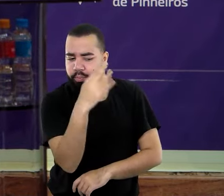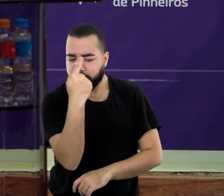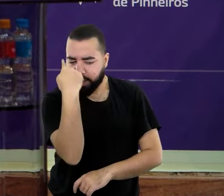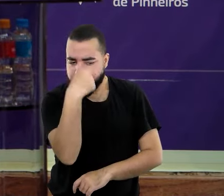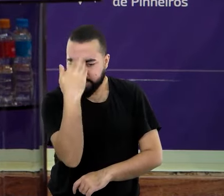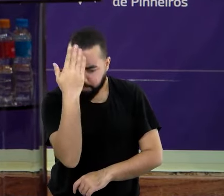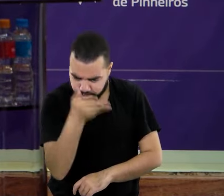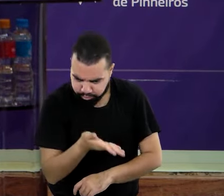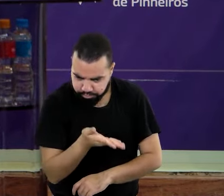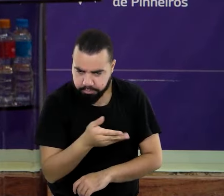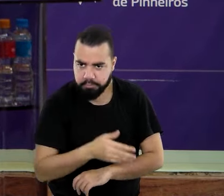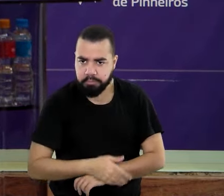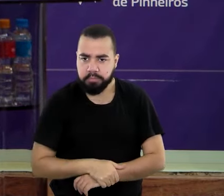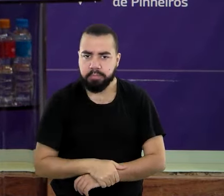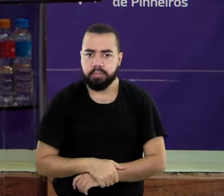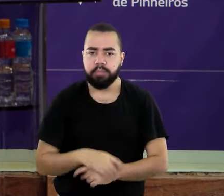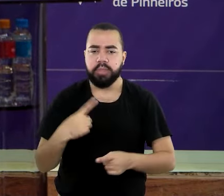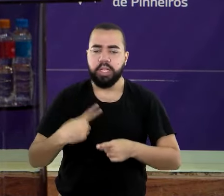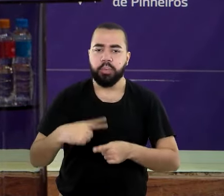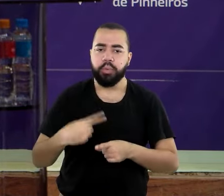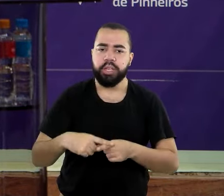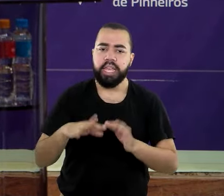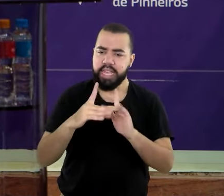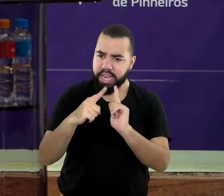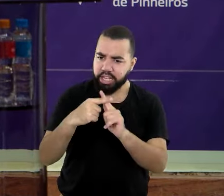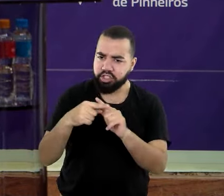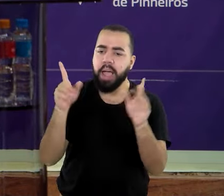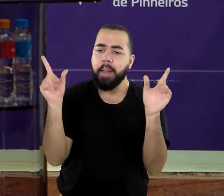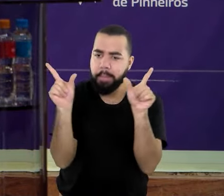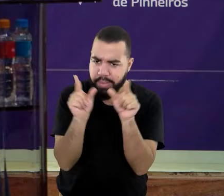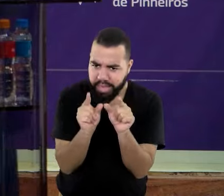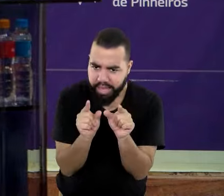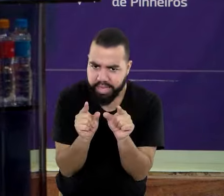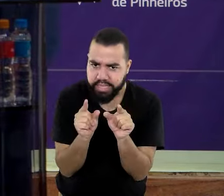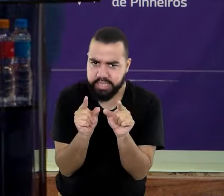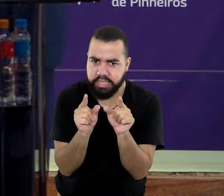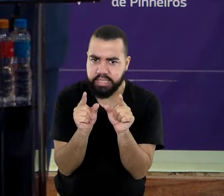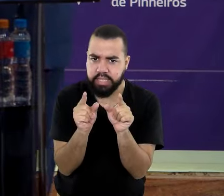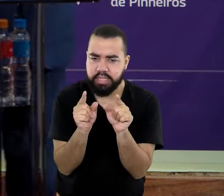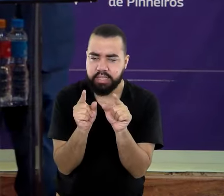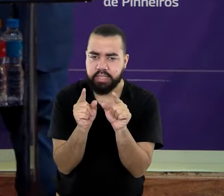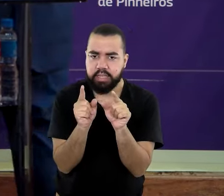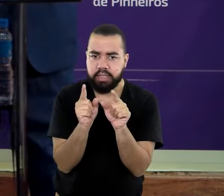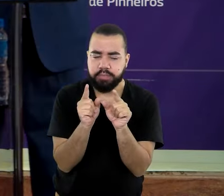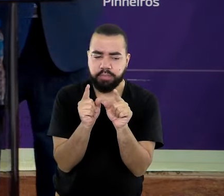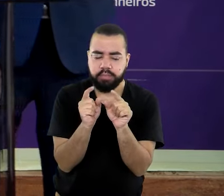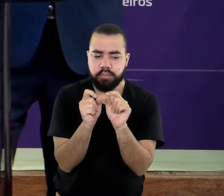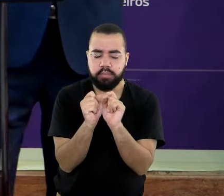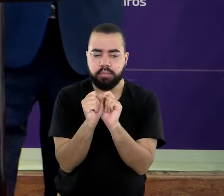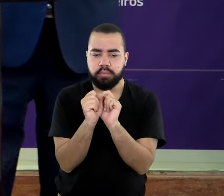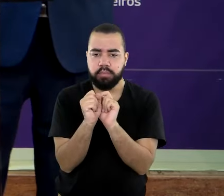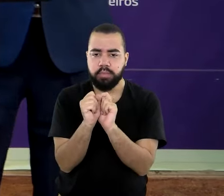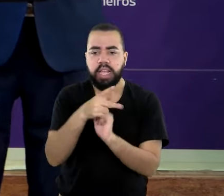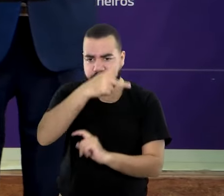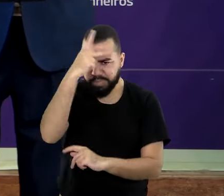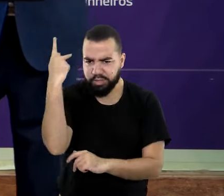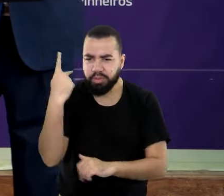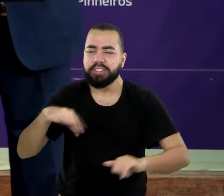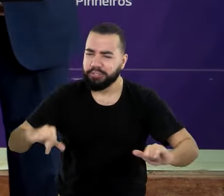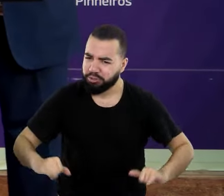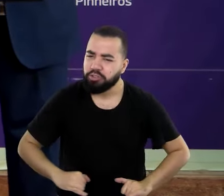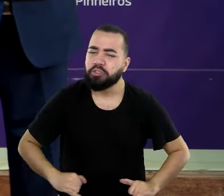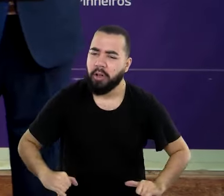성도들이 시험이 잘 들어요. Porque quando é uma igreja pequena e as pessoas são muito assim, passam por muitas